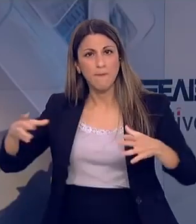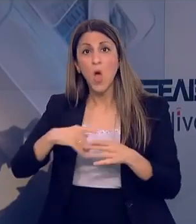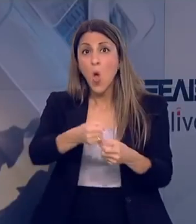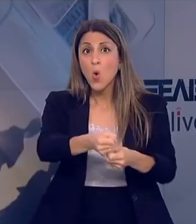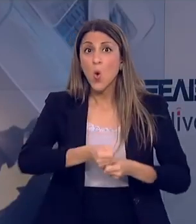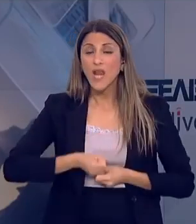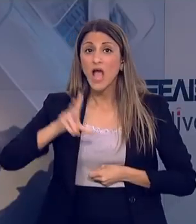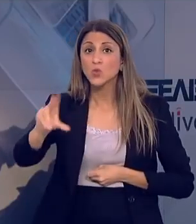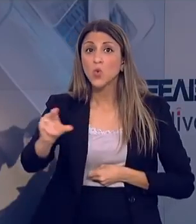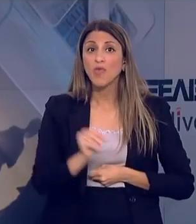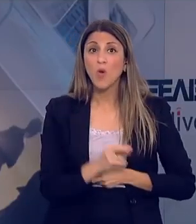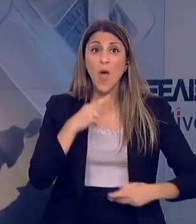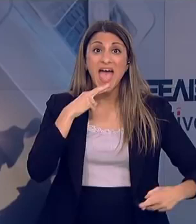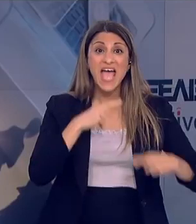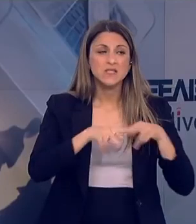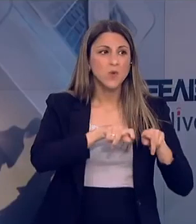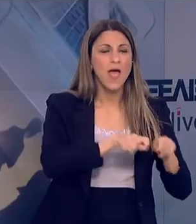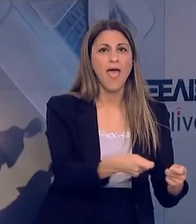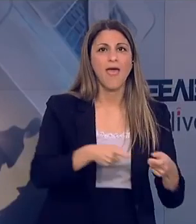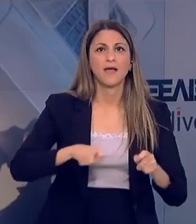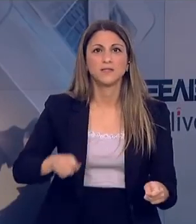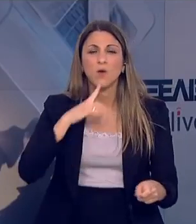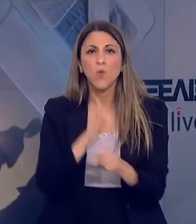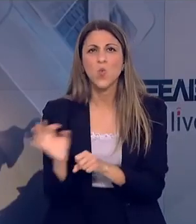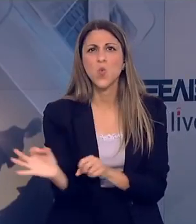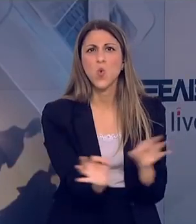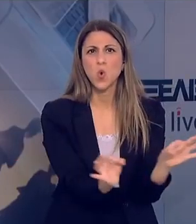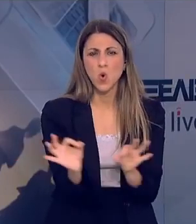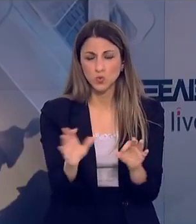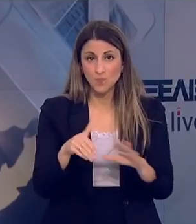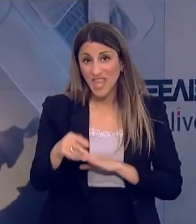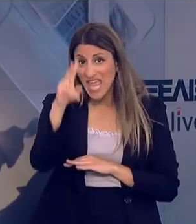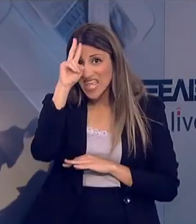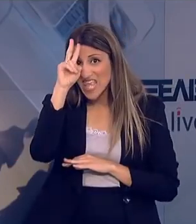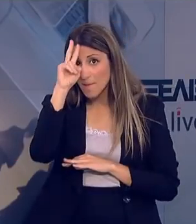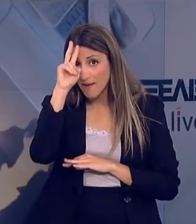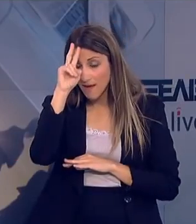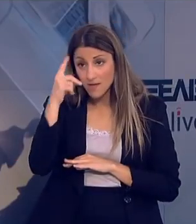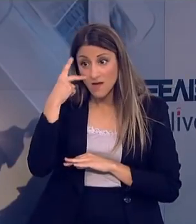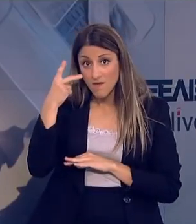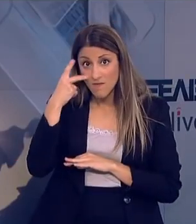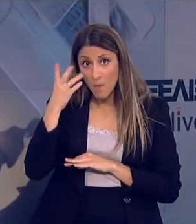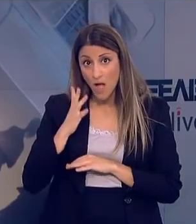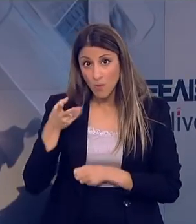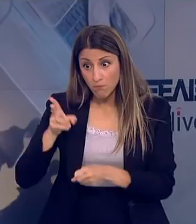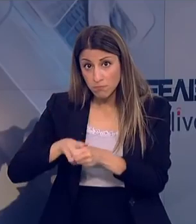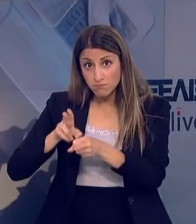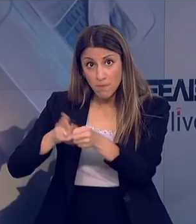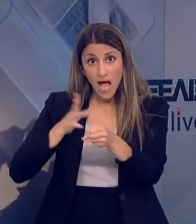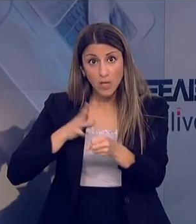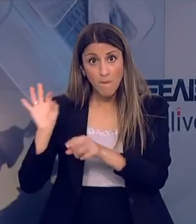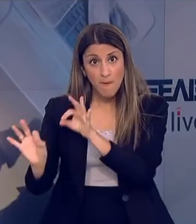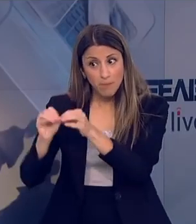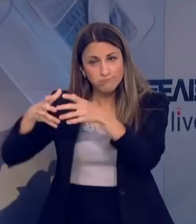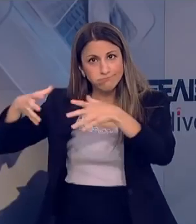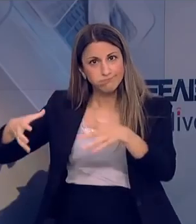επίσης, έκλεισαν χώρους εστίασης λόγω επιδημιών μετά την άρση των μέτρων. Στη Γερμανία, έχουν σταδιακή άνοδο των αριθμών. Και